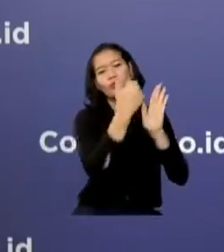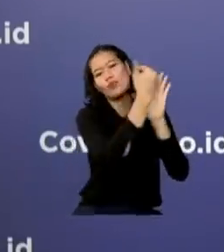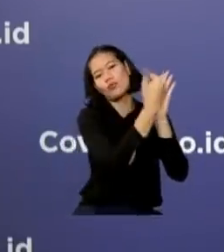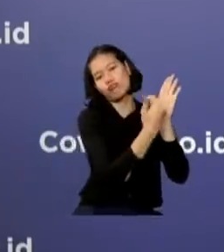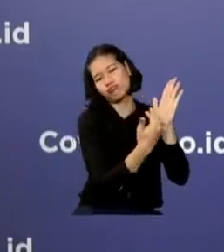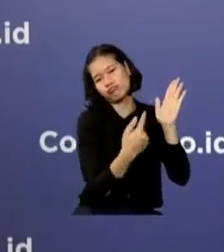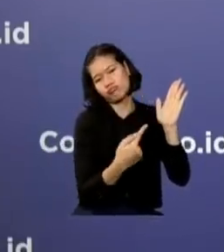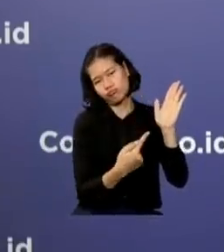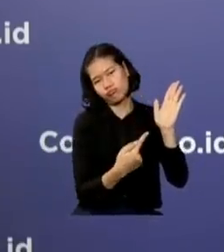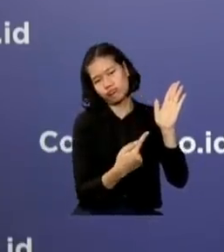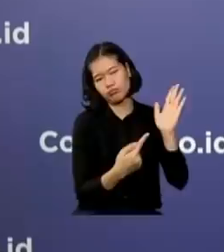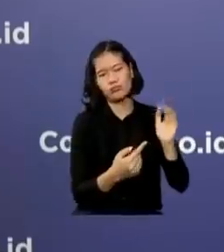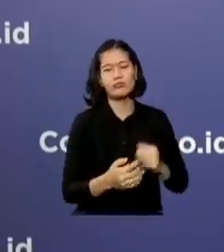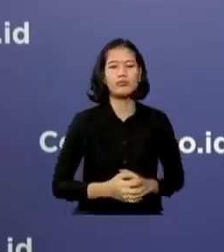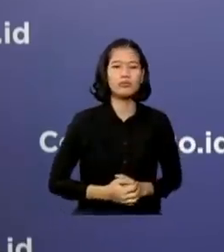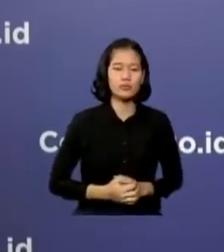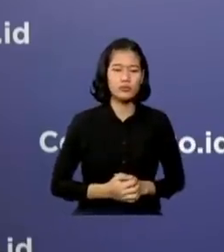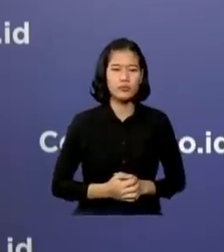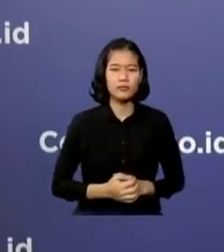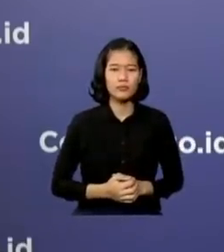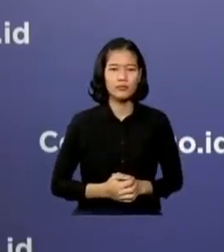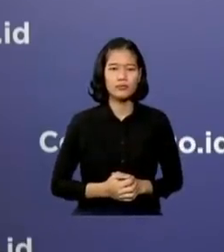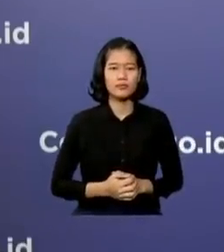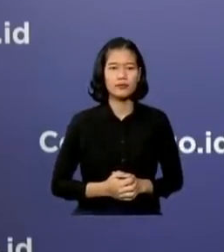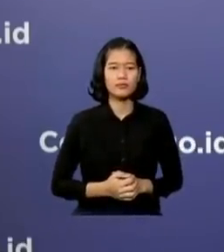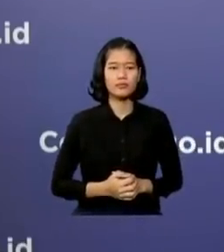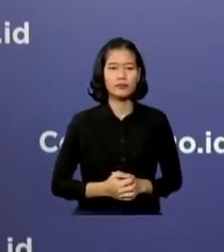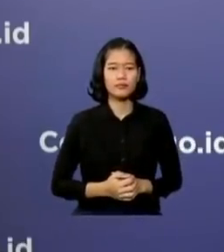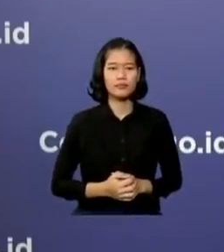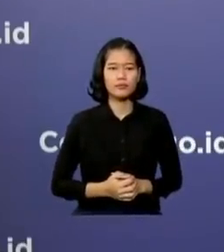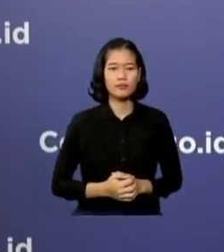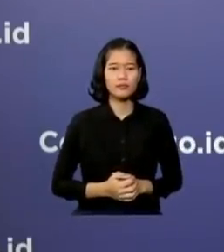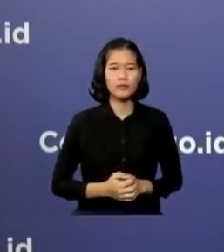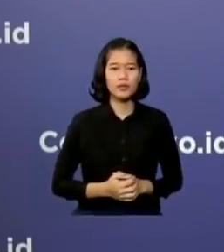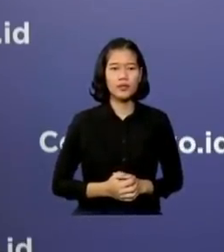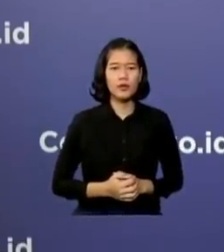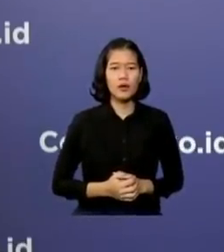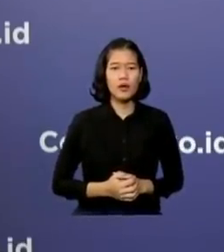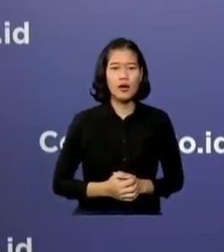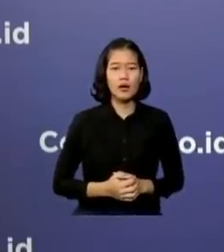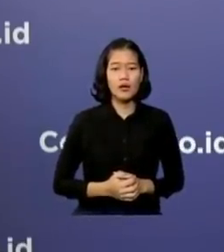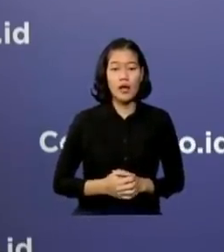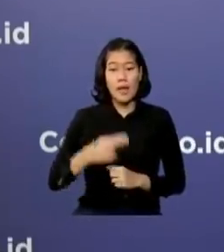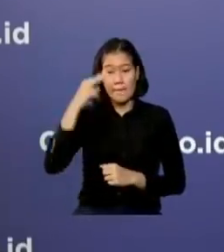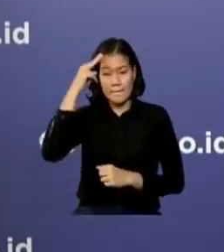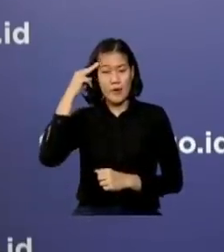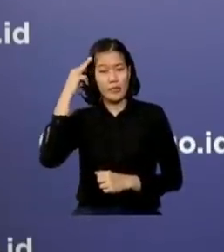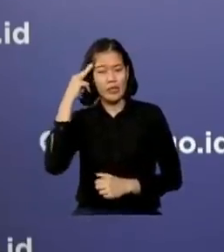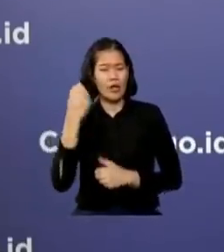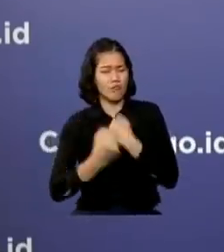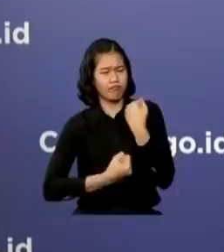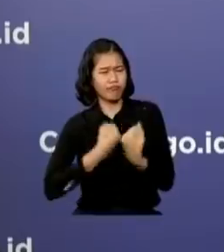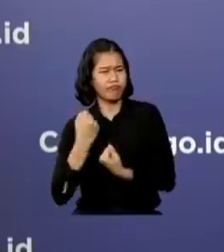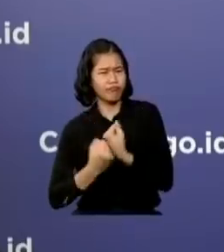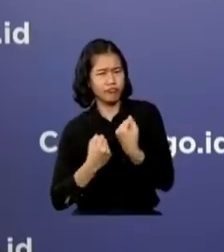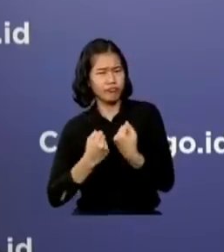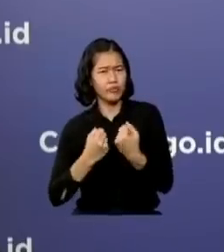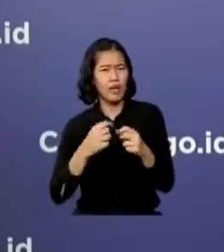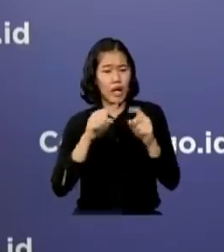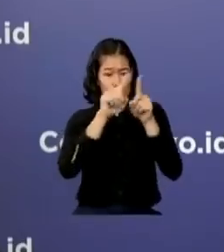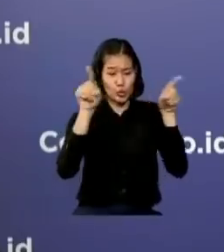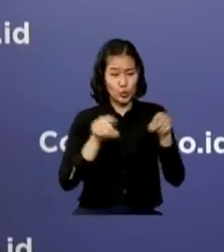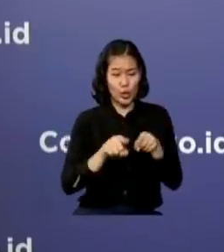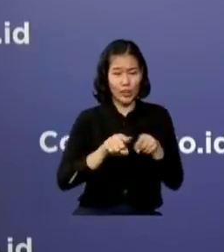untuk menjalankan protokol kesehatan upaya yang dilakukan pemerintah dengan membuat surat